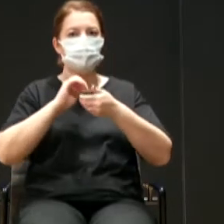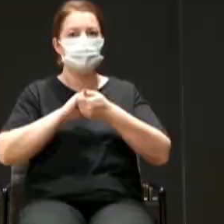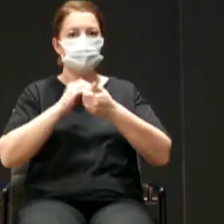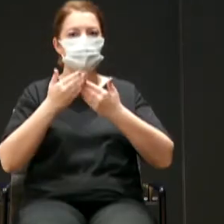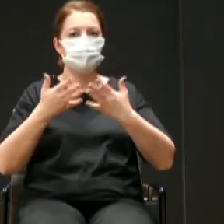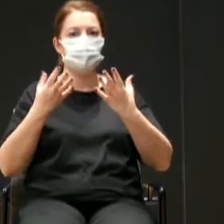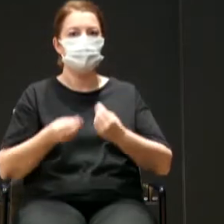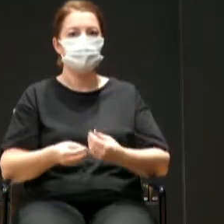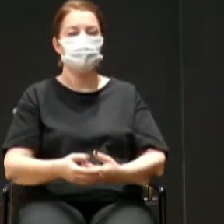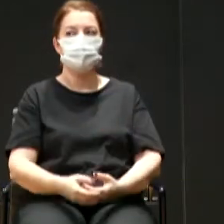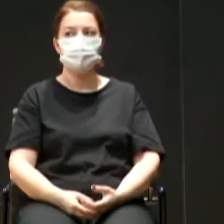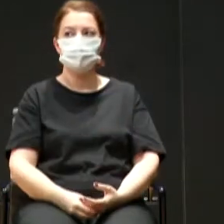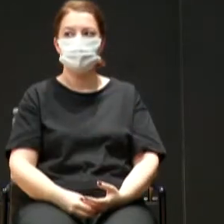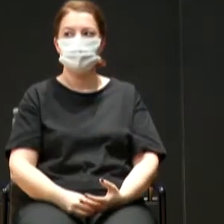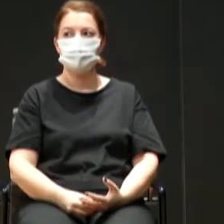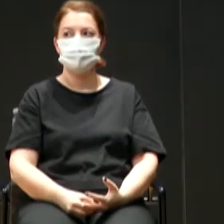etmeyenler oy birliğiyle kabul edilmiştir.